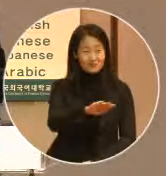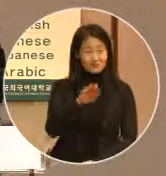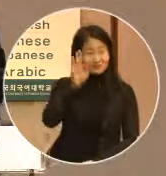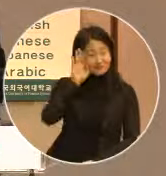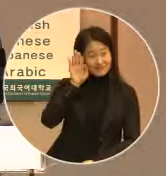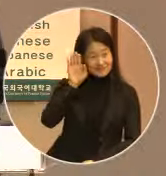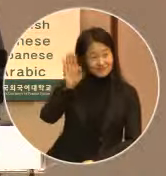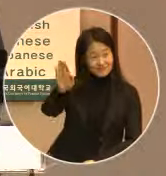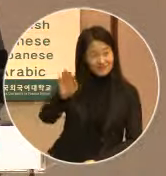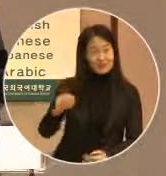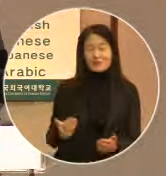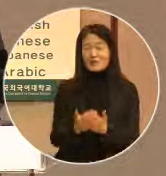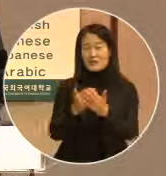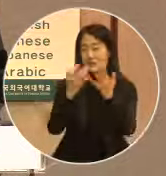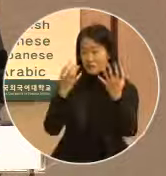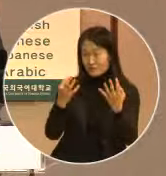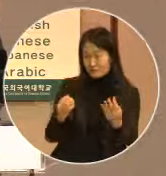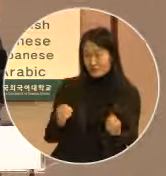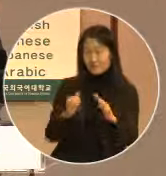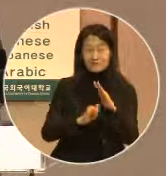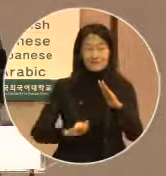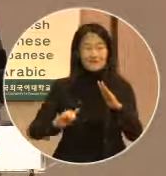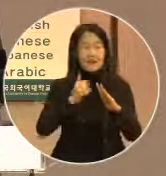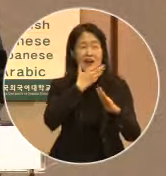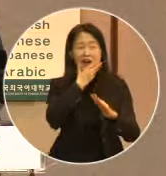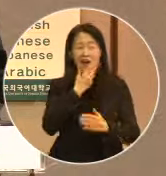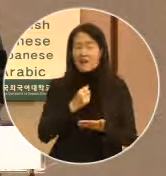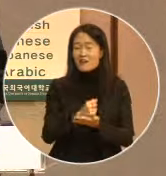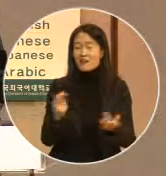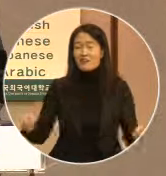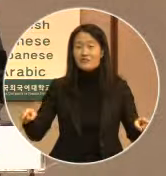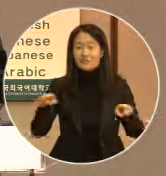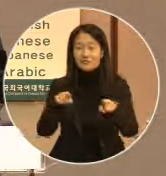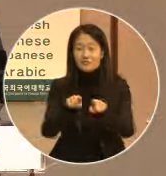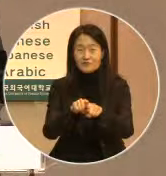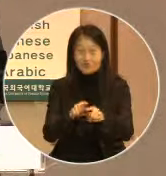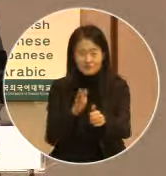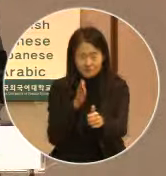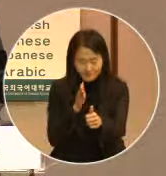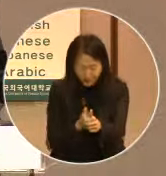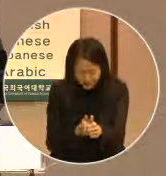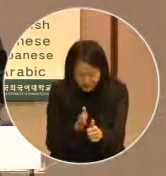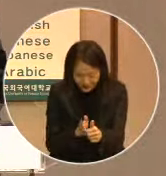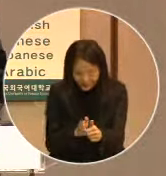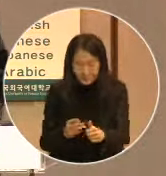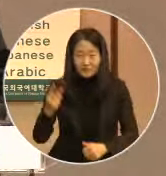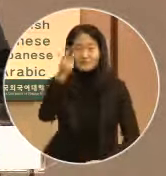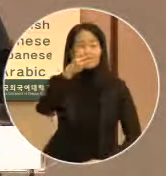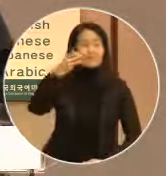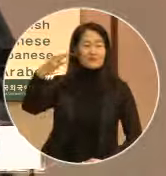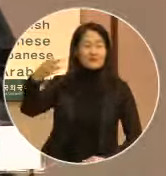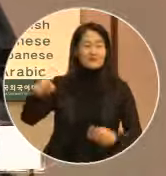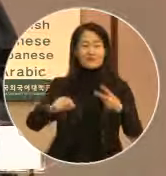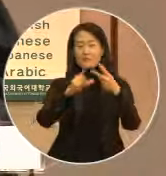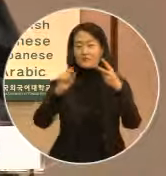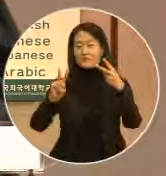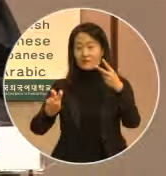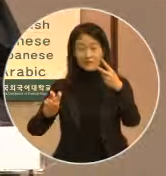앞날에 무한한 발전과 가정의 행운이 함께하기를 기원하겠습니다. 2013년